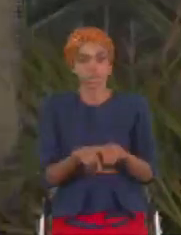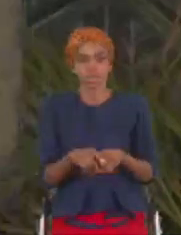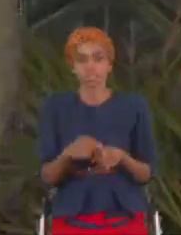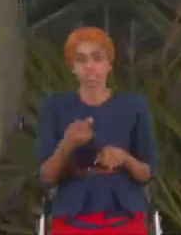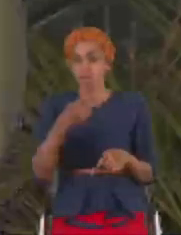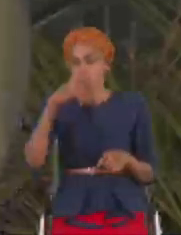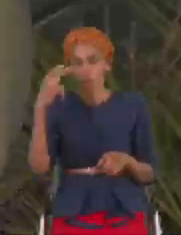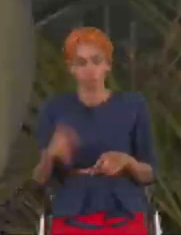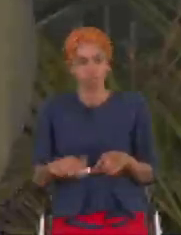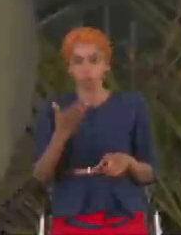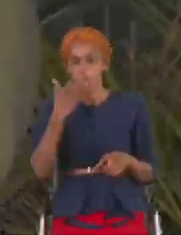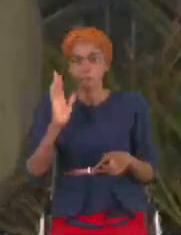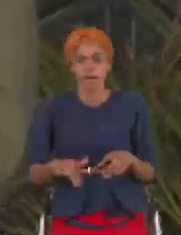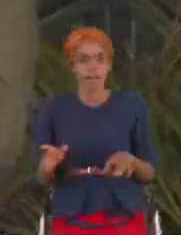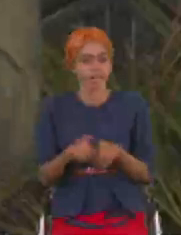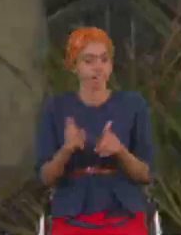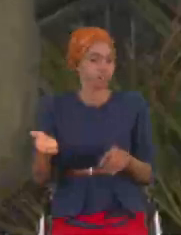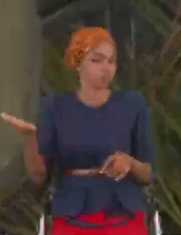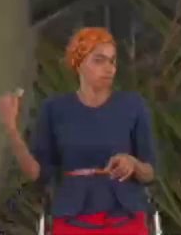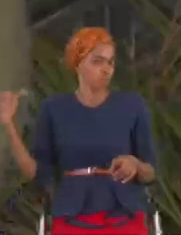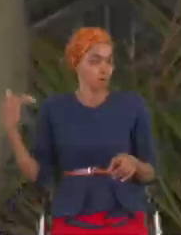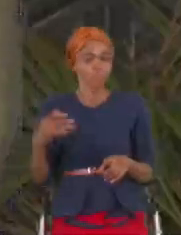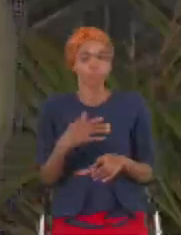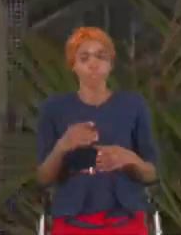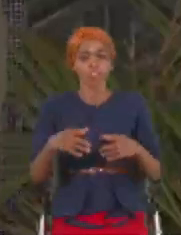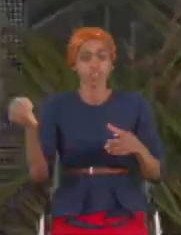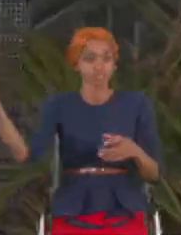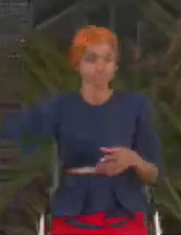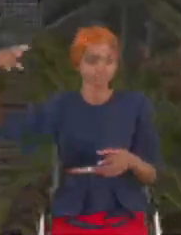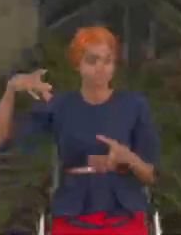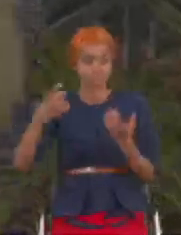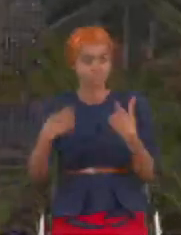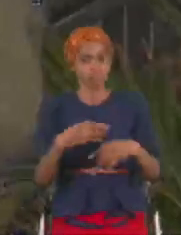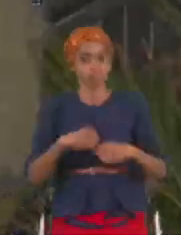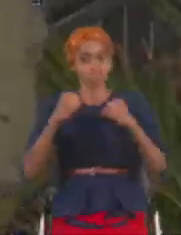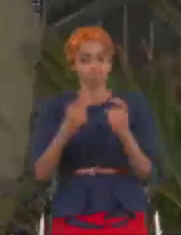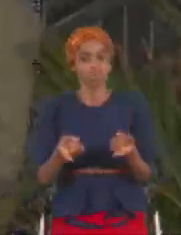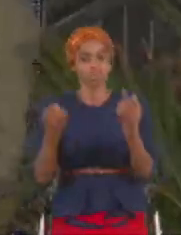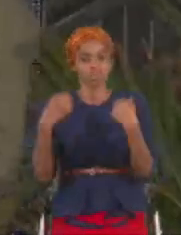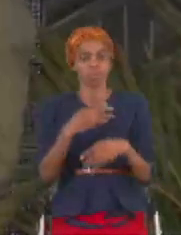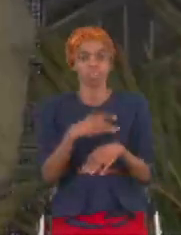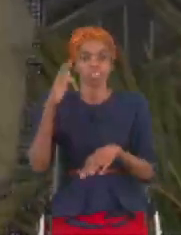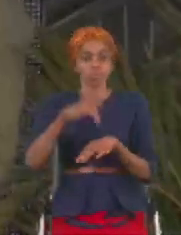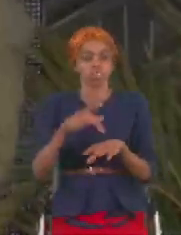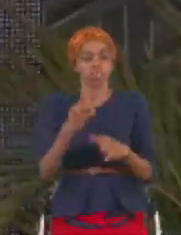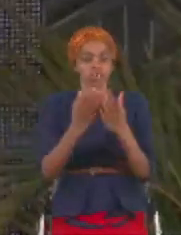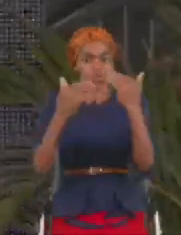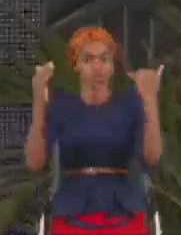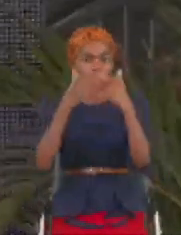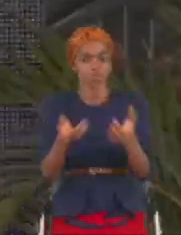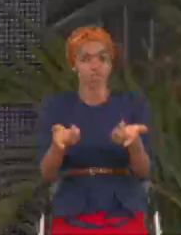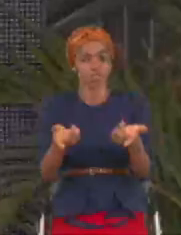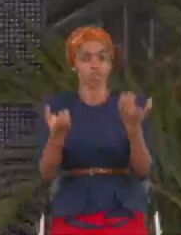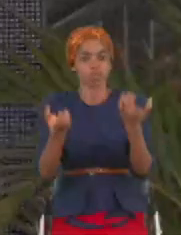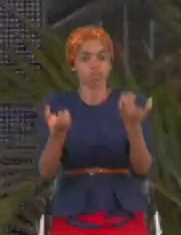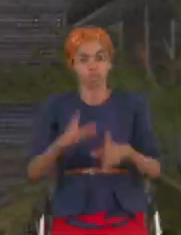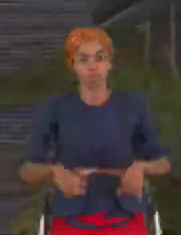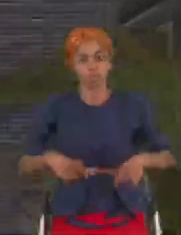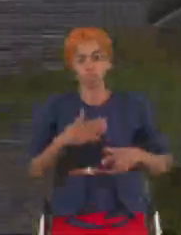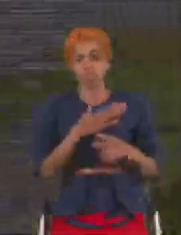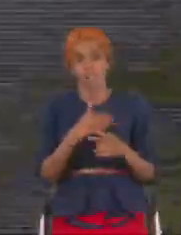plus corrompus comme avant la grâce vient la fouace vient et la touche du ciel vient sur votre